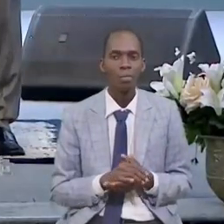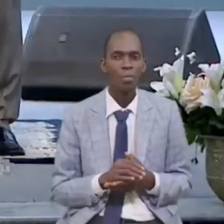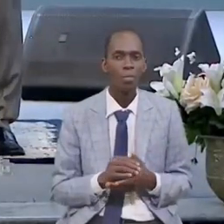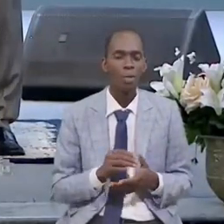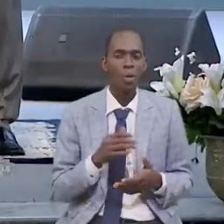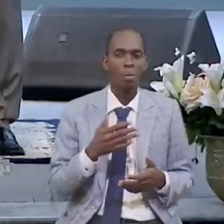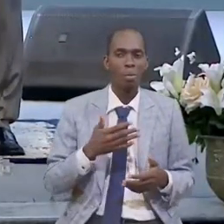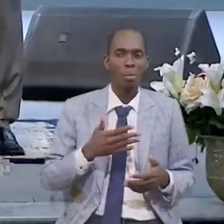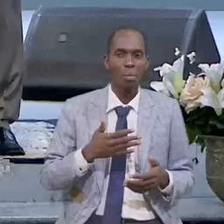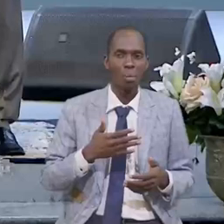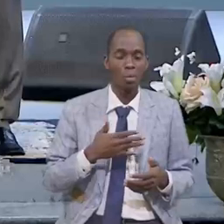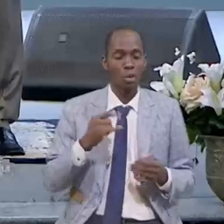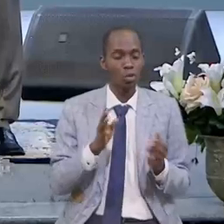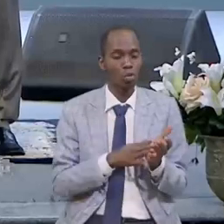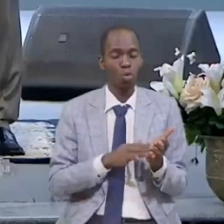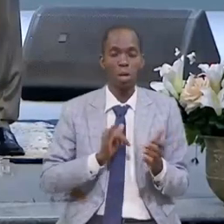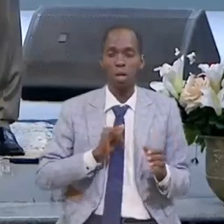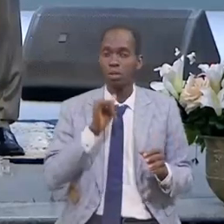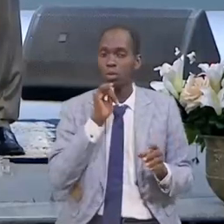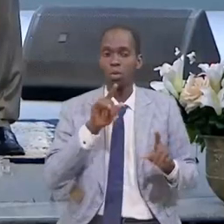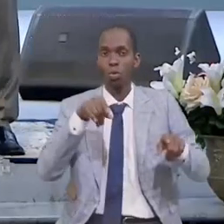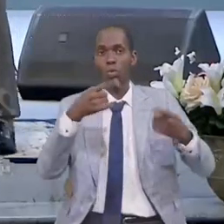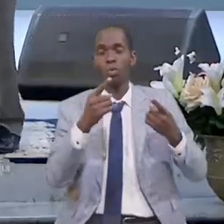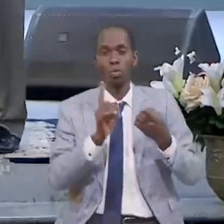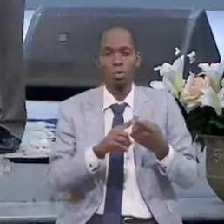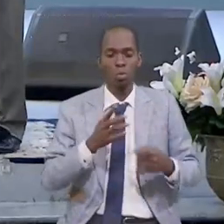Ah, l'école que je n'ai pas fréquentée, là, mon garçon là, ira là-bas.